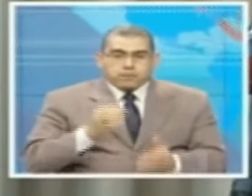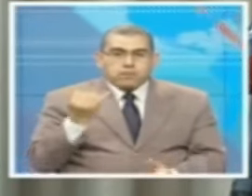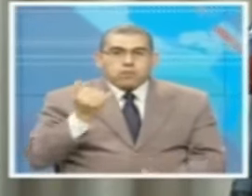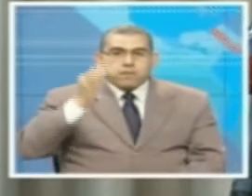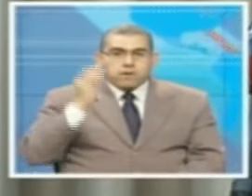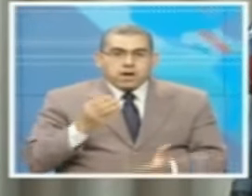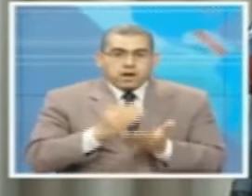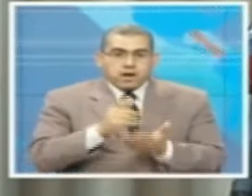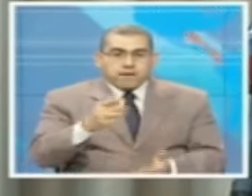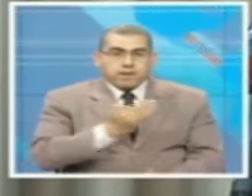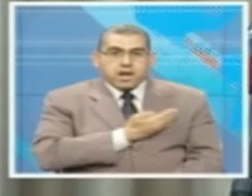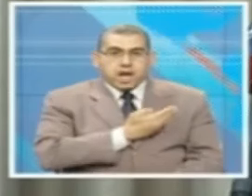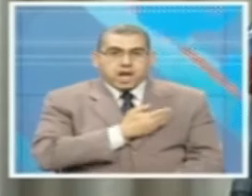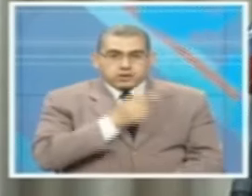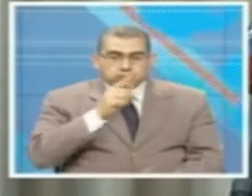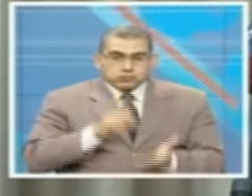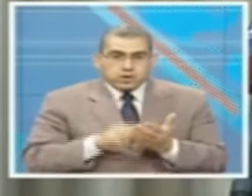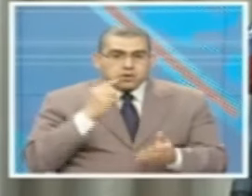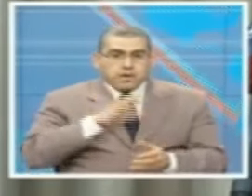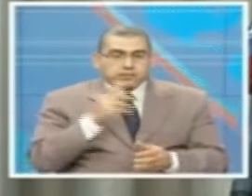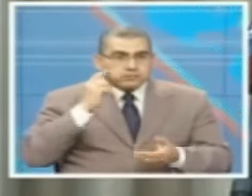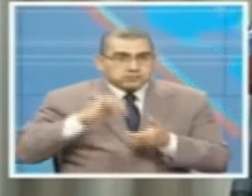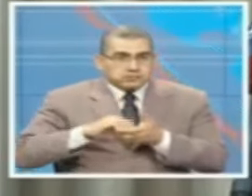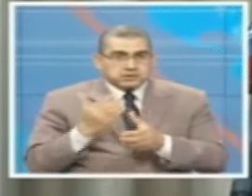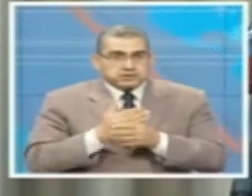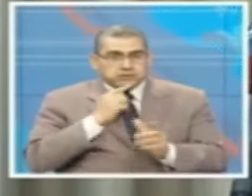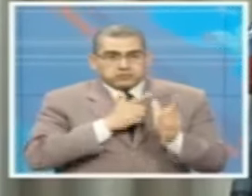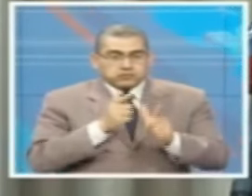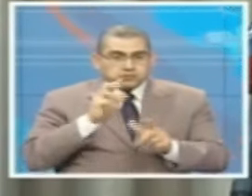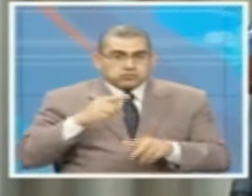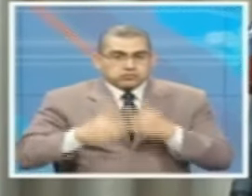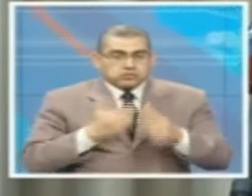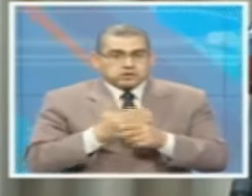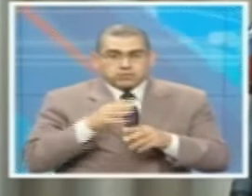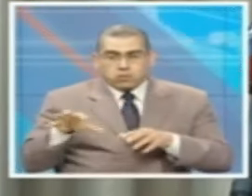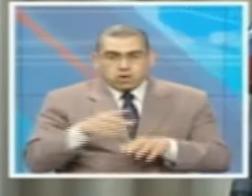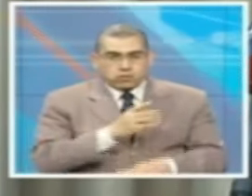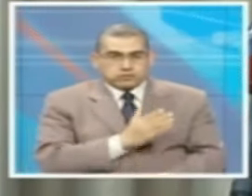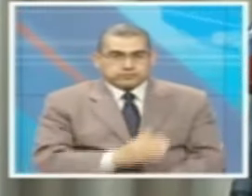قطاع غزة، ويجب عدم ربطه بملف إطلاق المحتجزين.